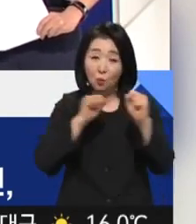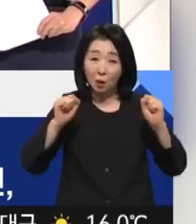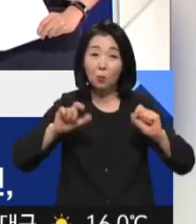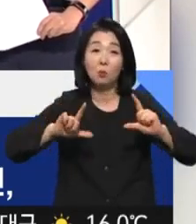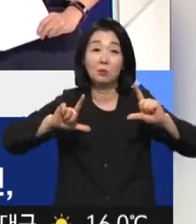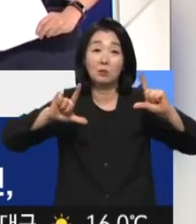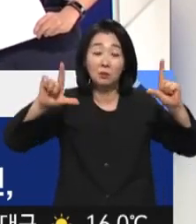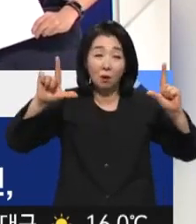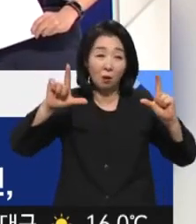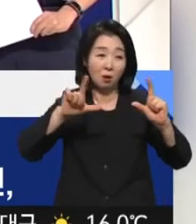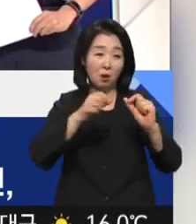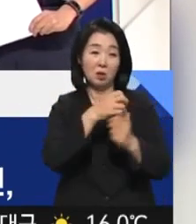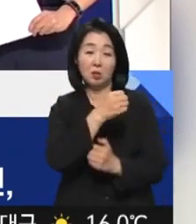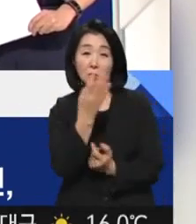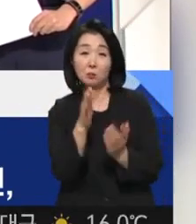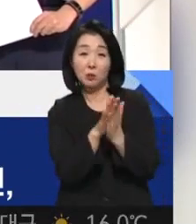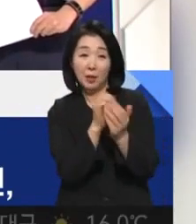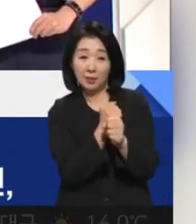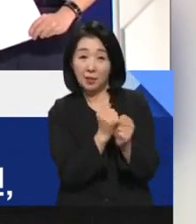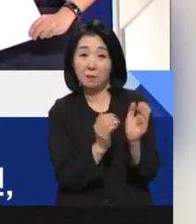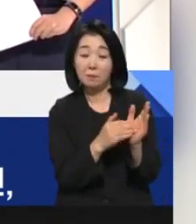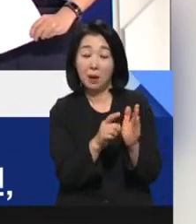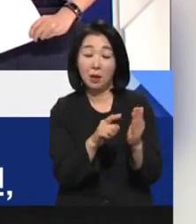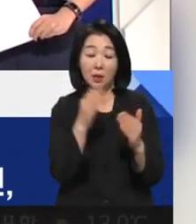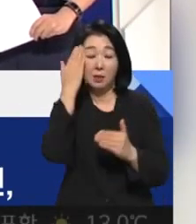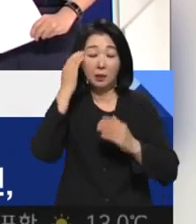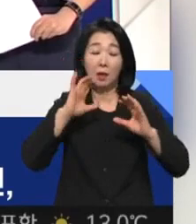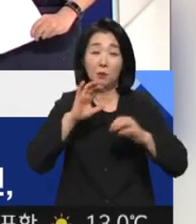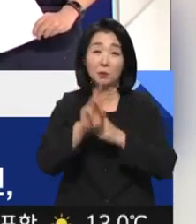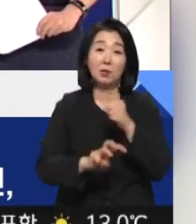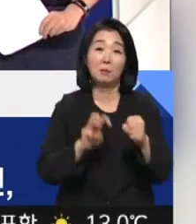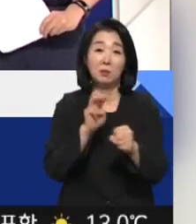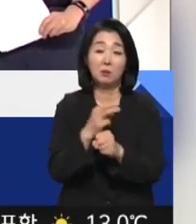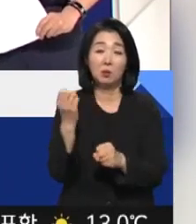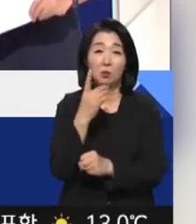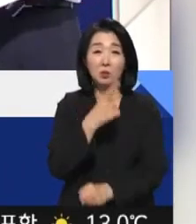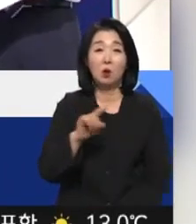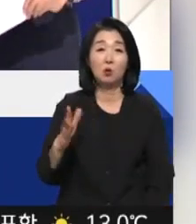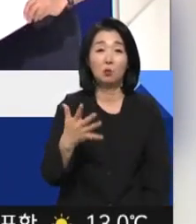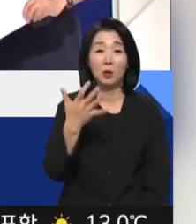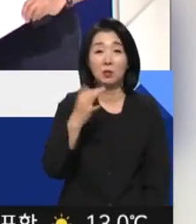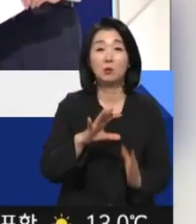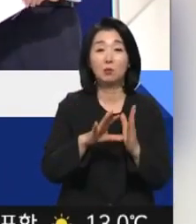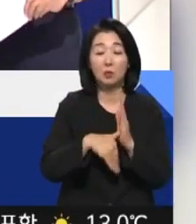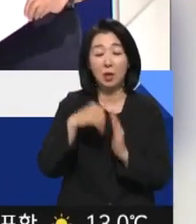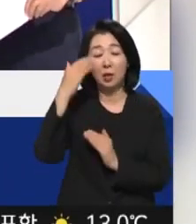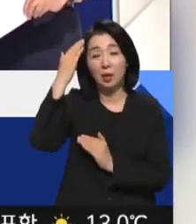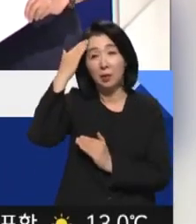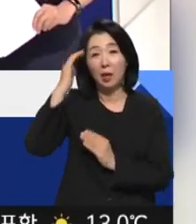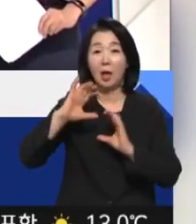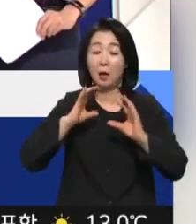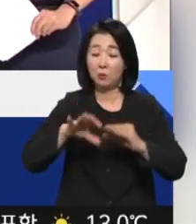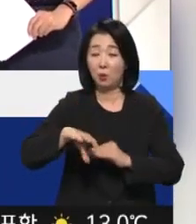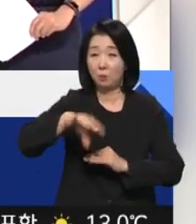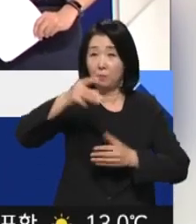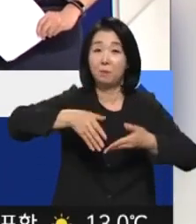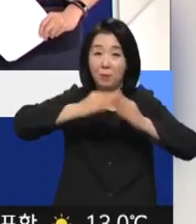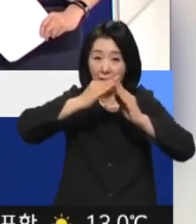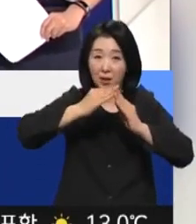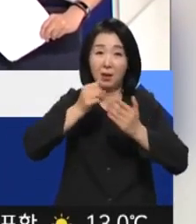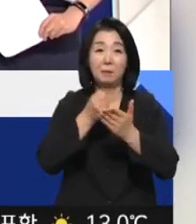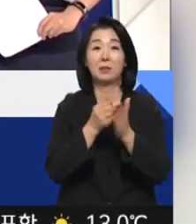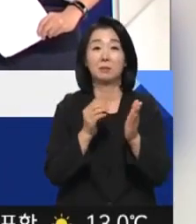관보 발행일자도 자, 보시는 것처럼 대한민국 30년, 즉 1919년을 대한민국의 원년으로 가리키고